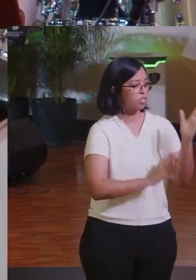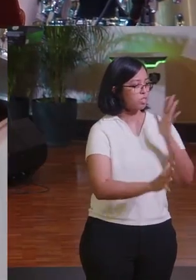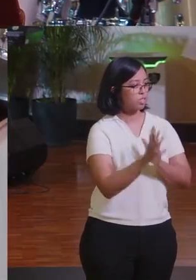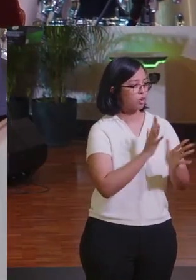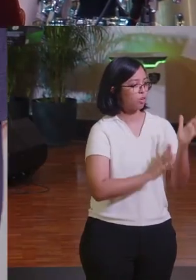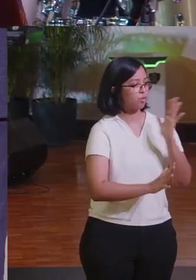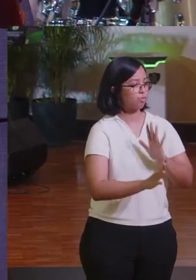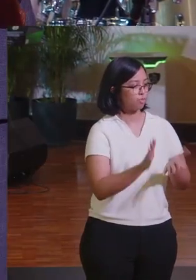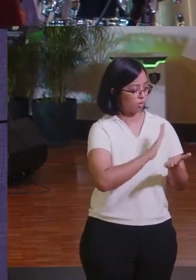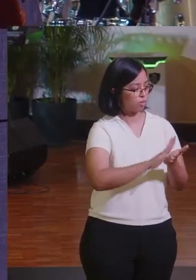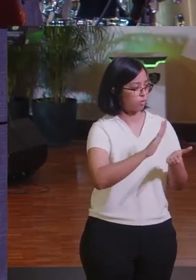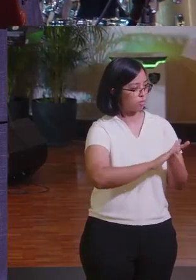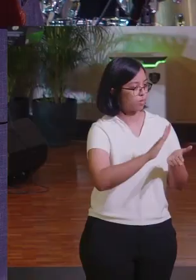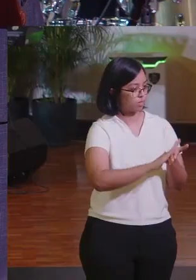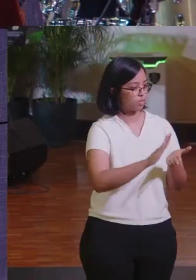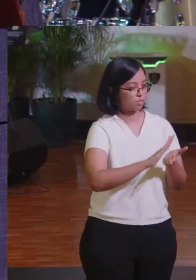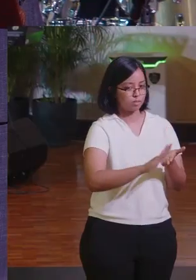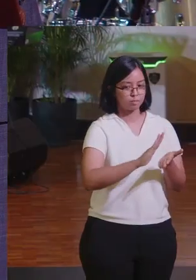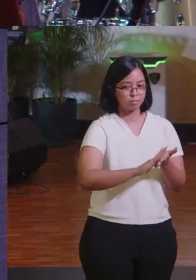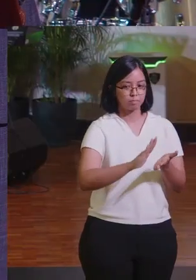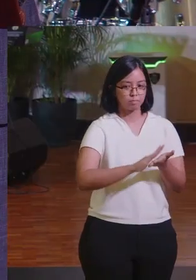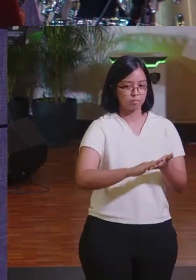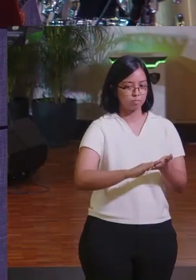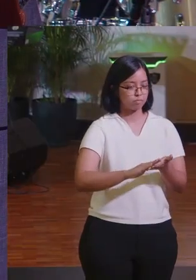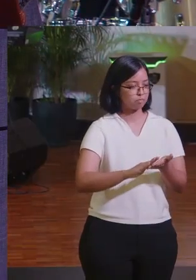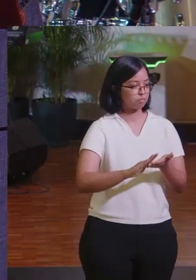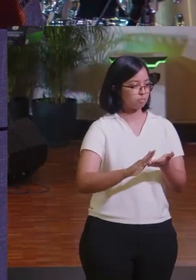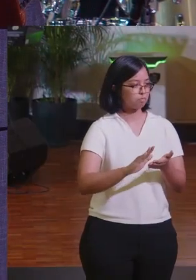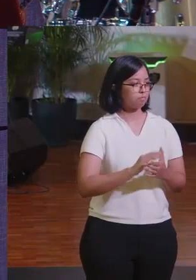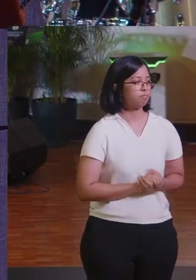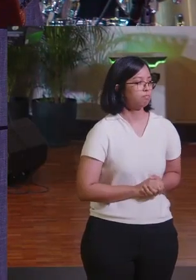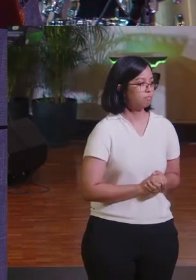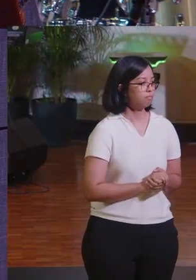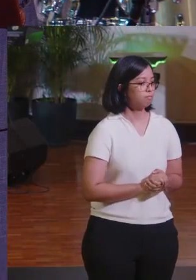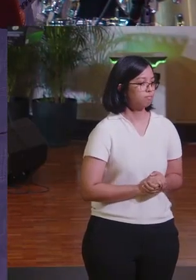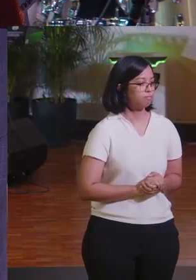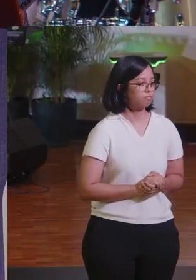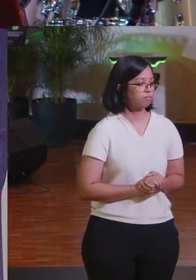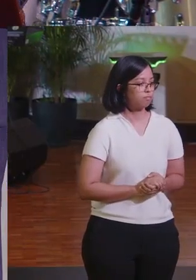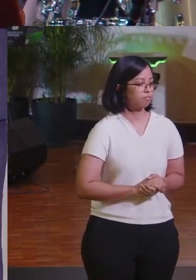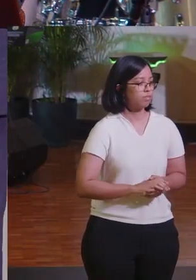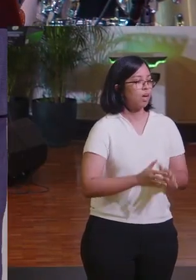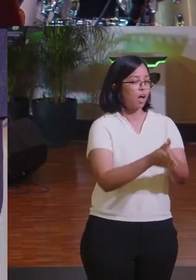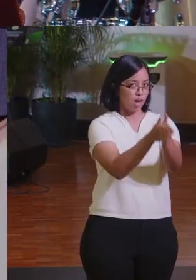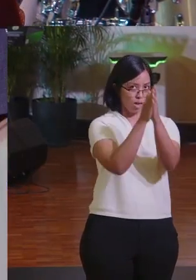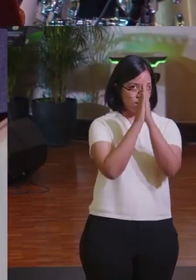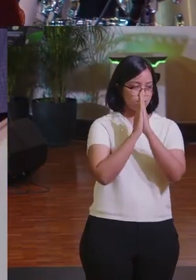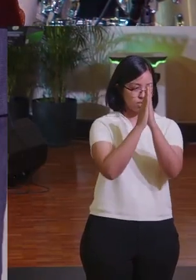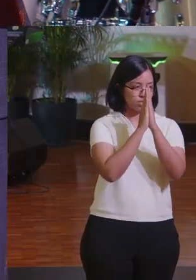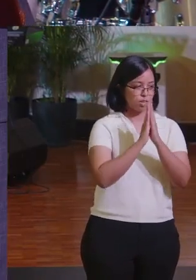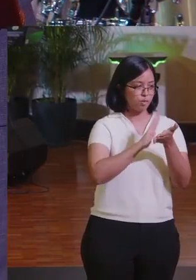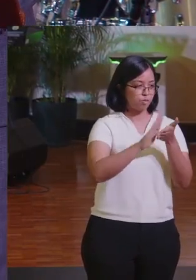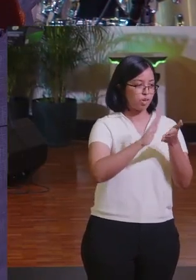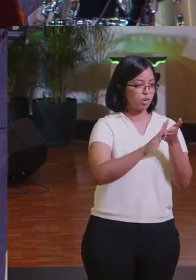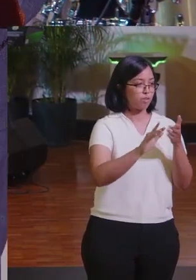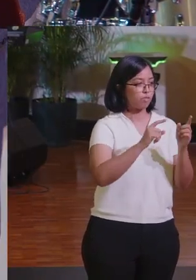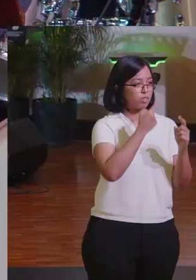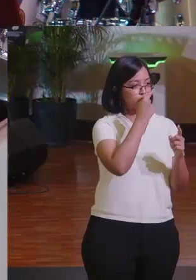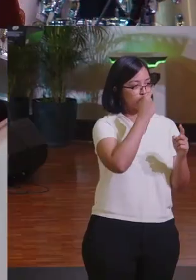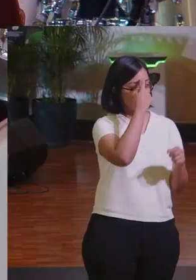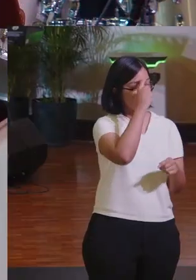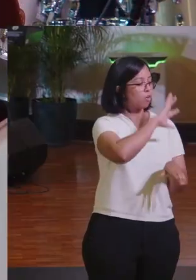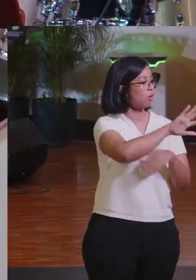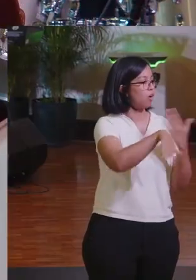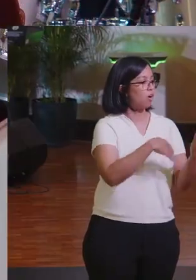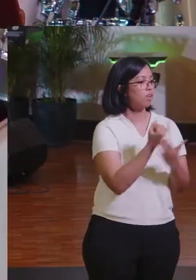no? Yung annual atonement feast po nila, ito yung paghingi ng tawad ng buong bayan ng Israel. Nag-aalay